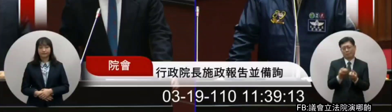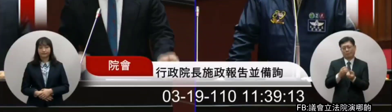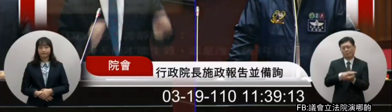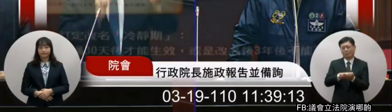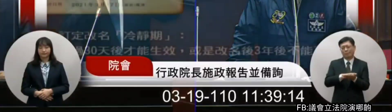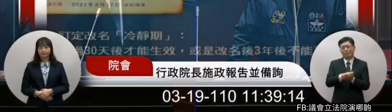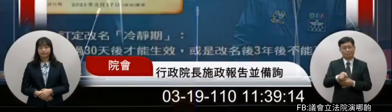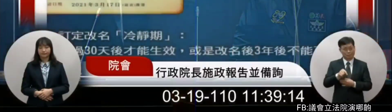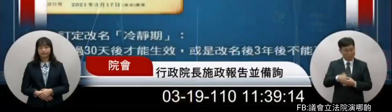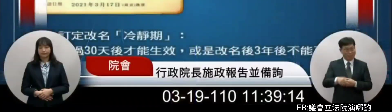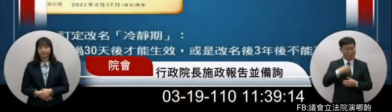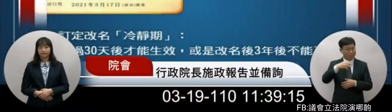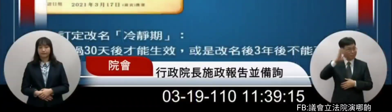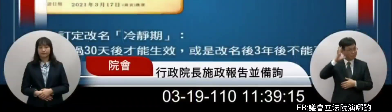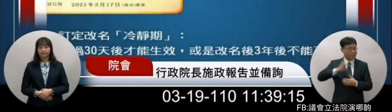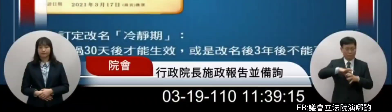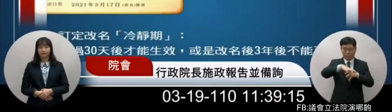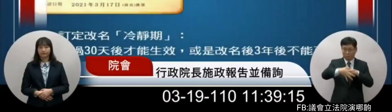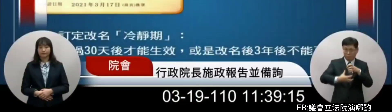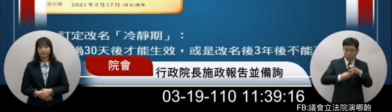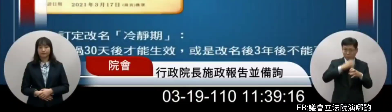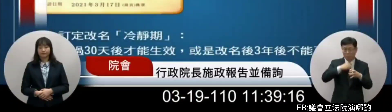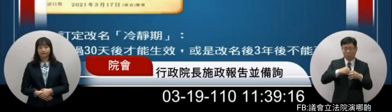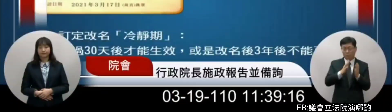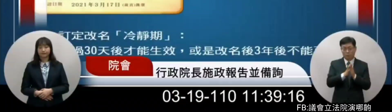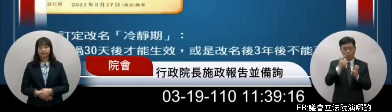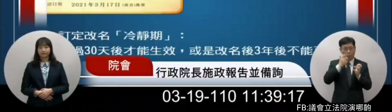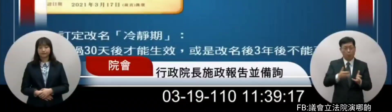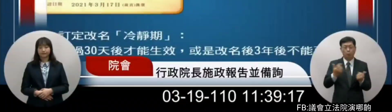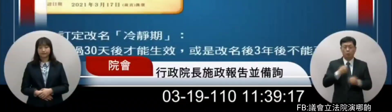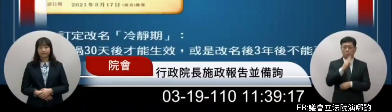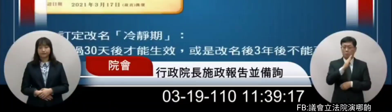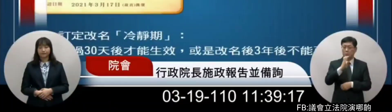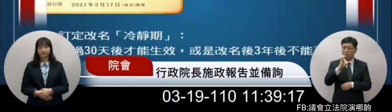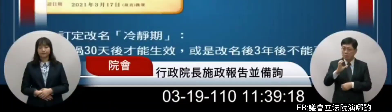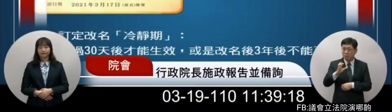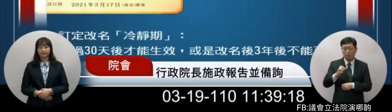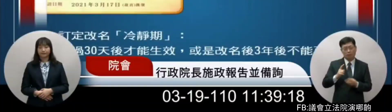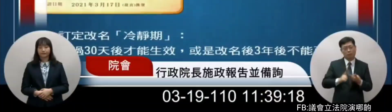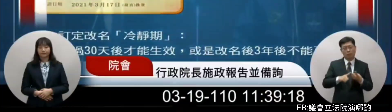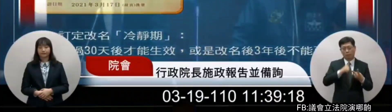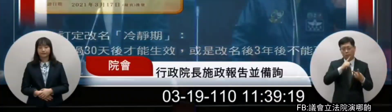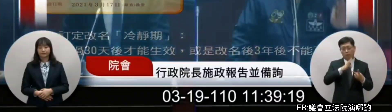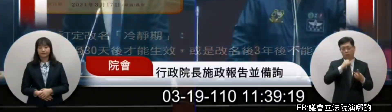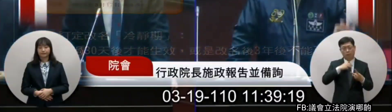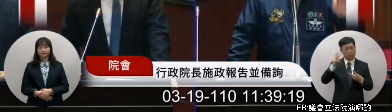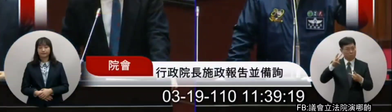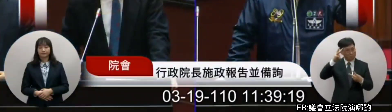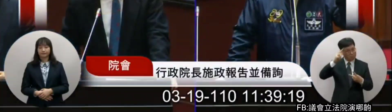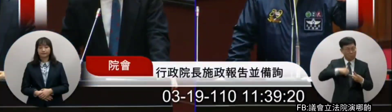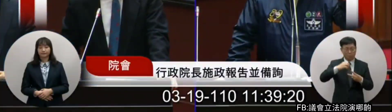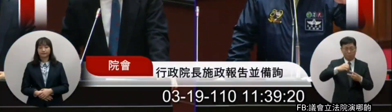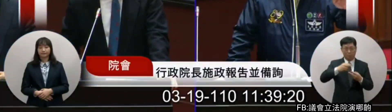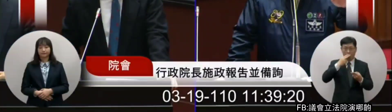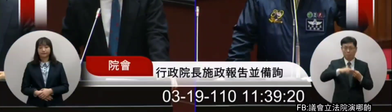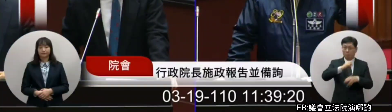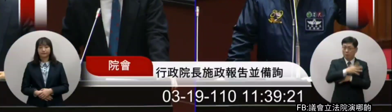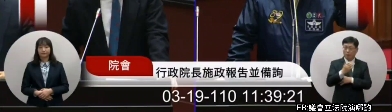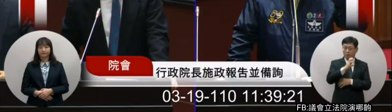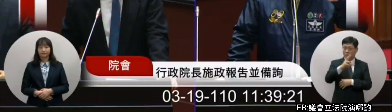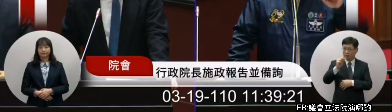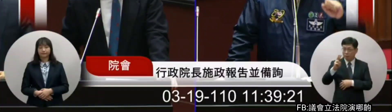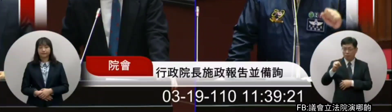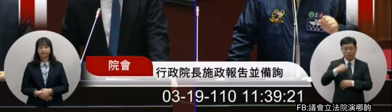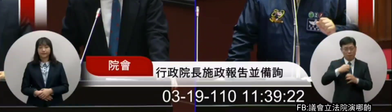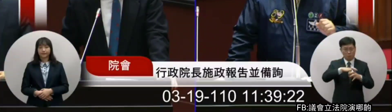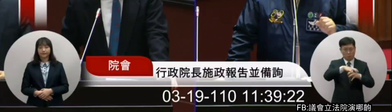闻已经引发全球媒体的关注，包含 BBC， 包含华盛顿邮报、CNN，